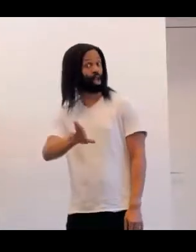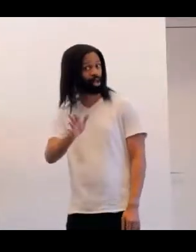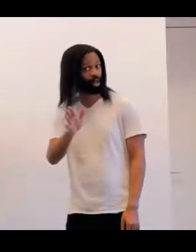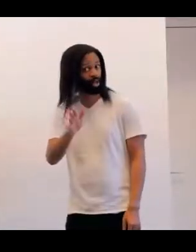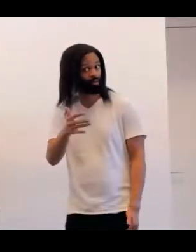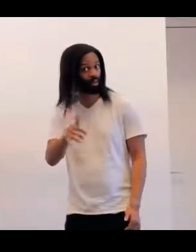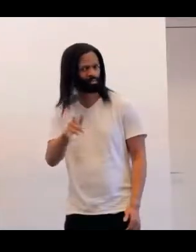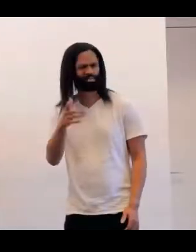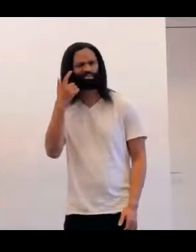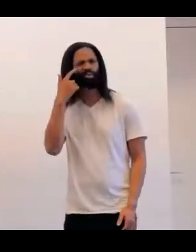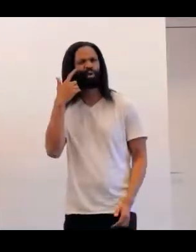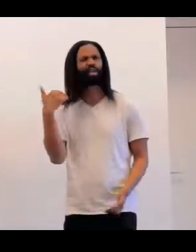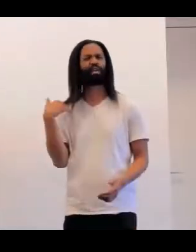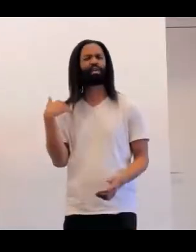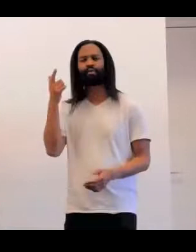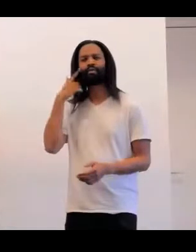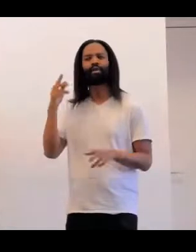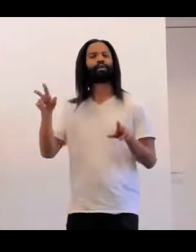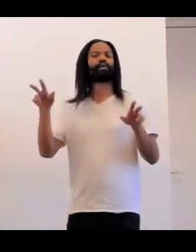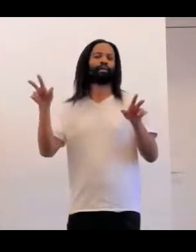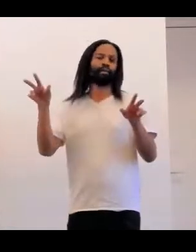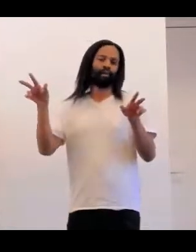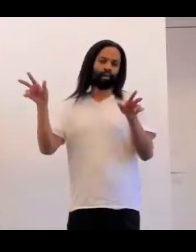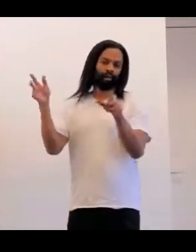Je l'ai vue dans la salle d'attente, mais